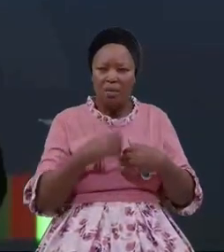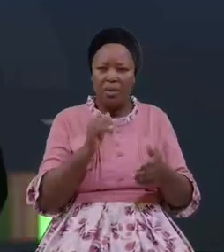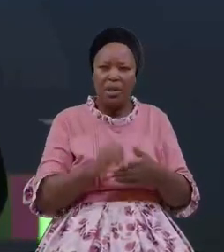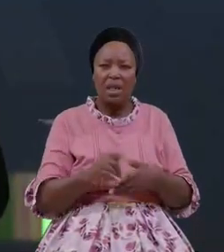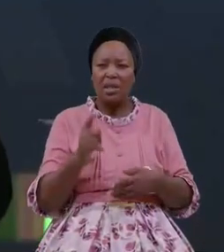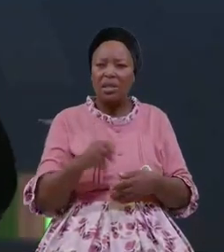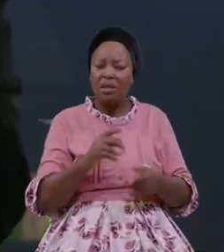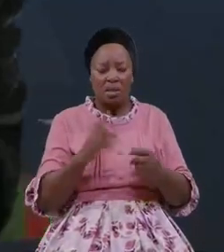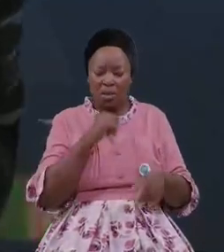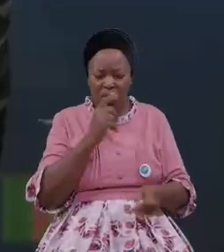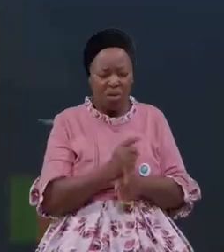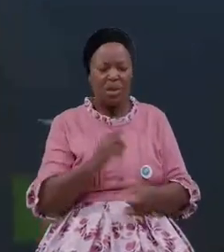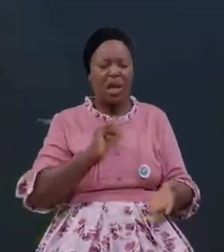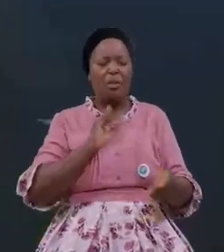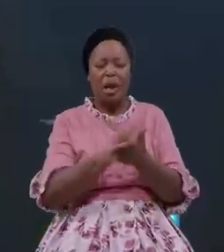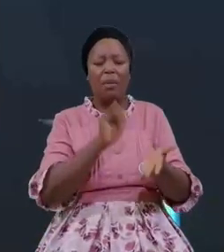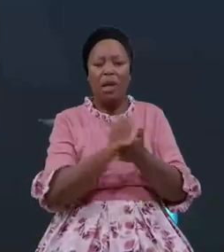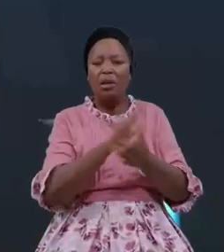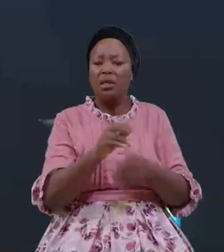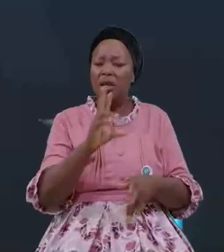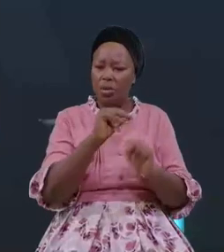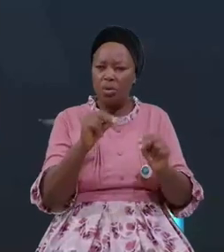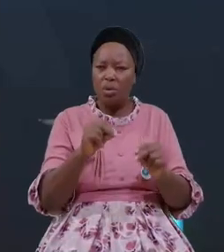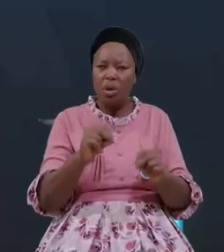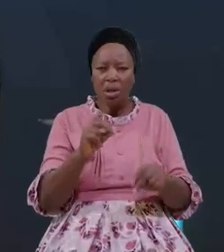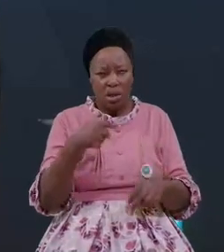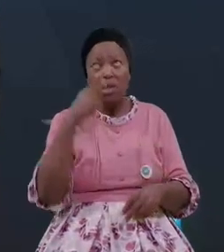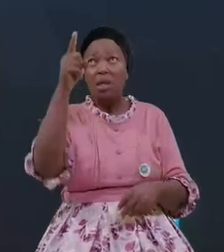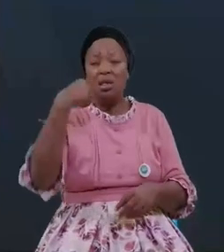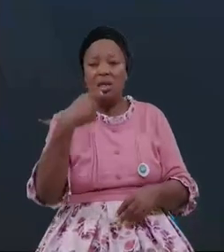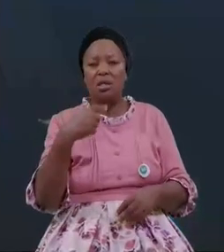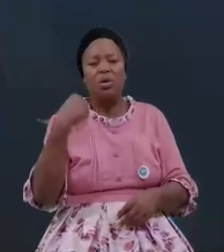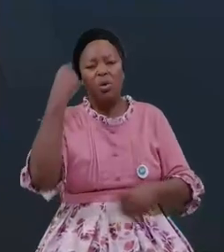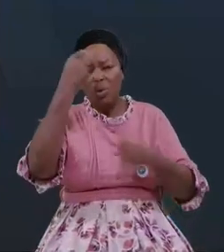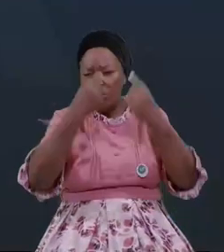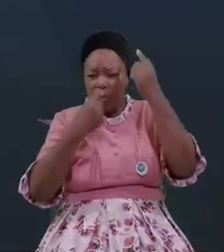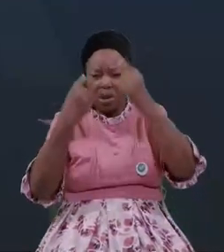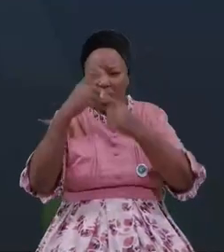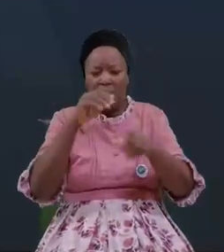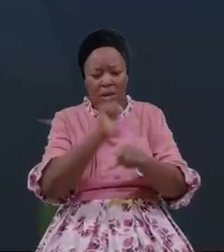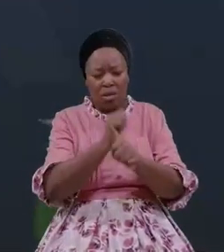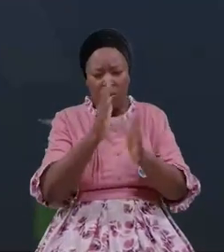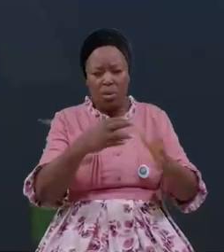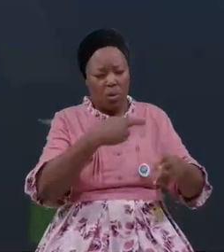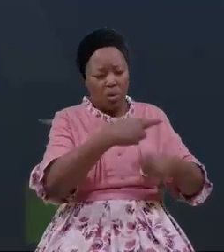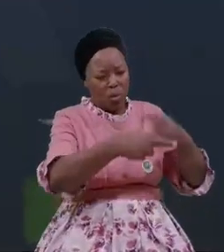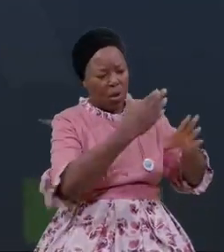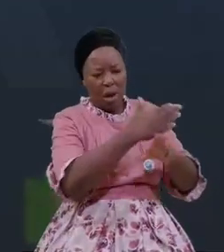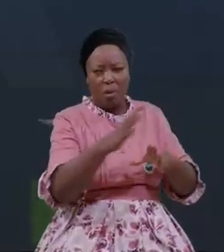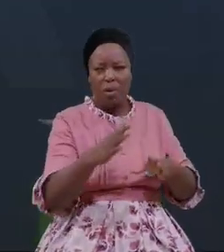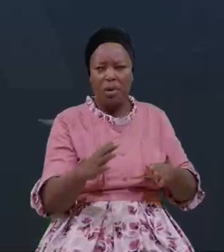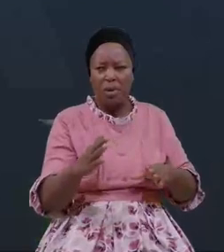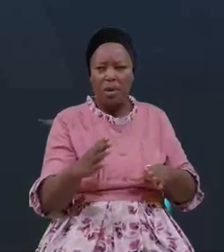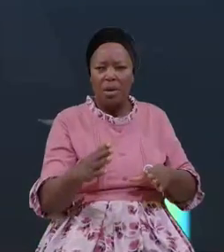fois aveugle oui je crois je crois oui non que considère la pierre est Ôé c'est